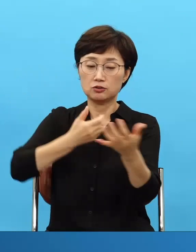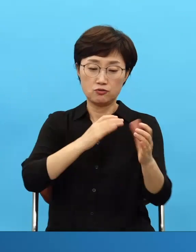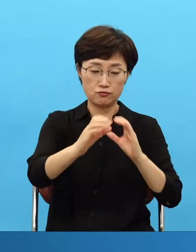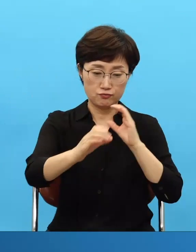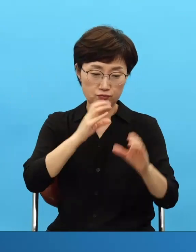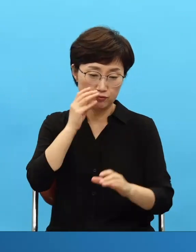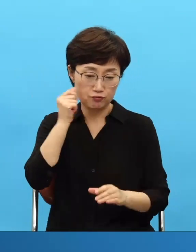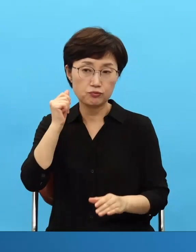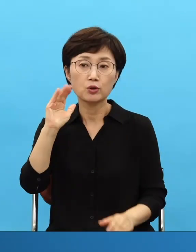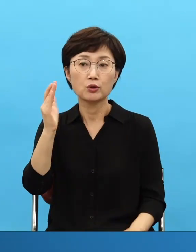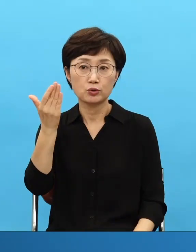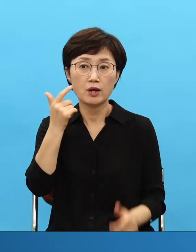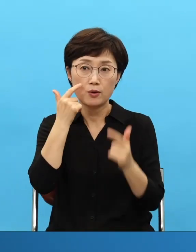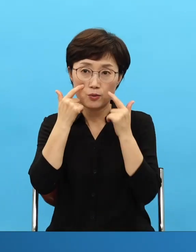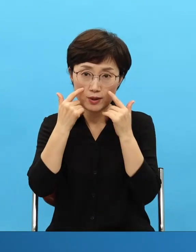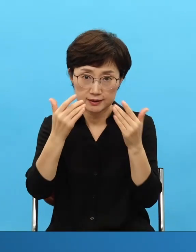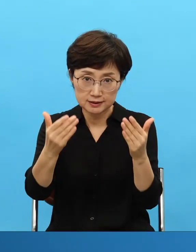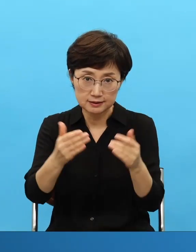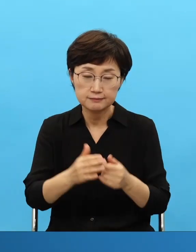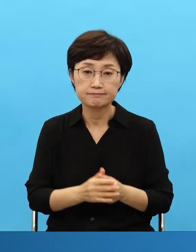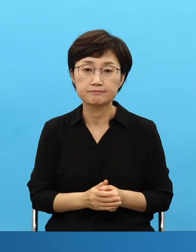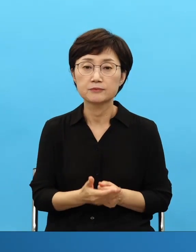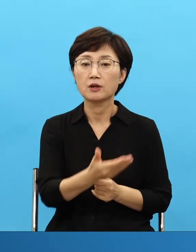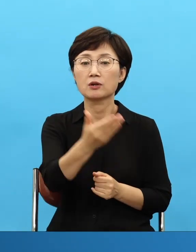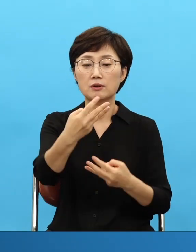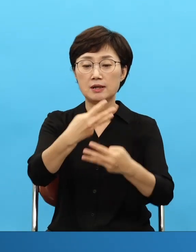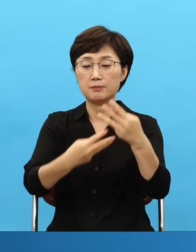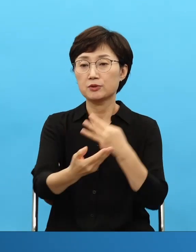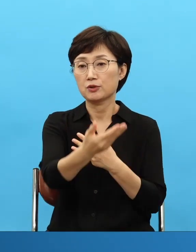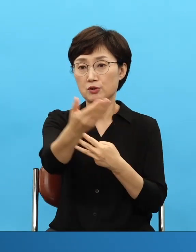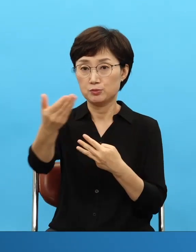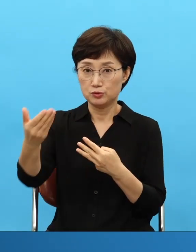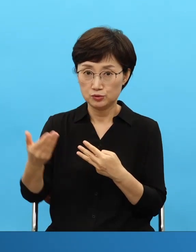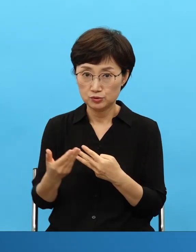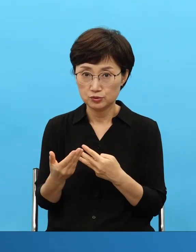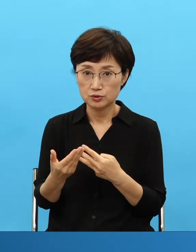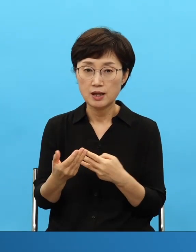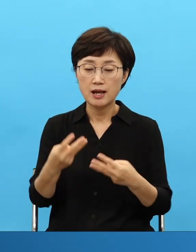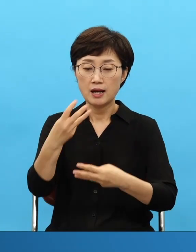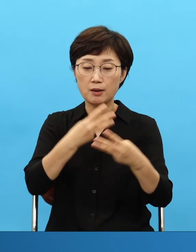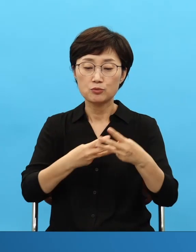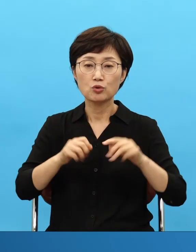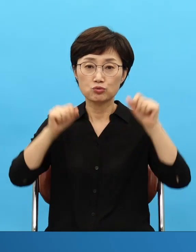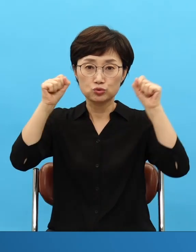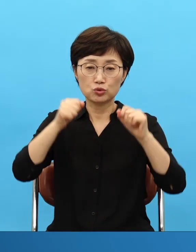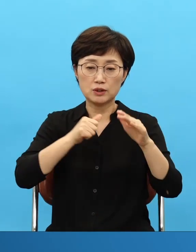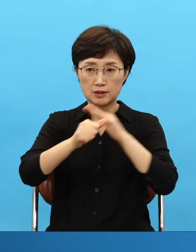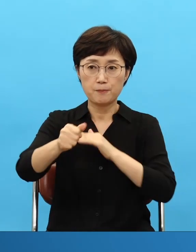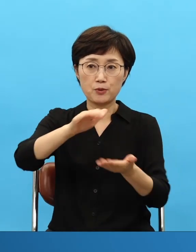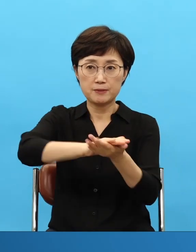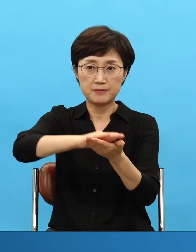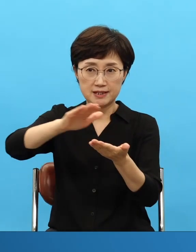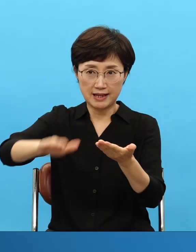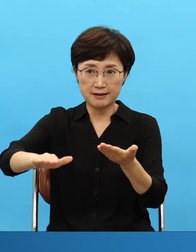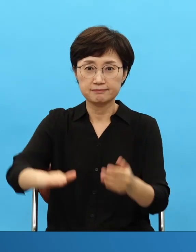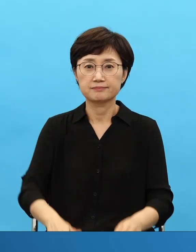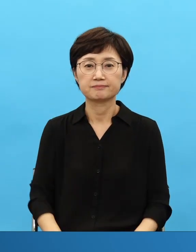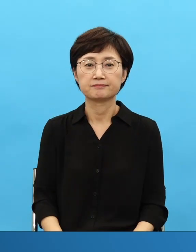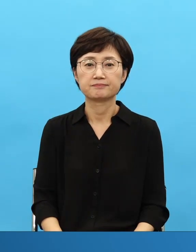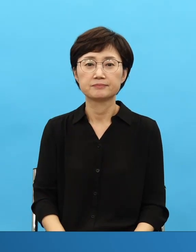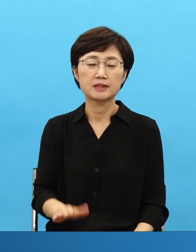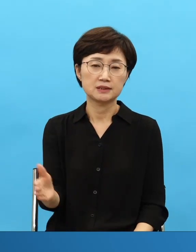본격화될 것입니다. 지금 이 영상을 함께 보는 모든 랩넌트, 여러분들이 랩넌트 운동의 주역입니다.